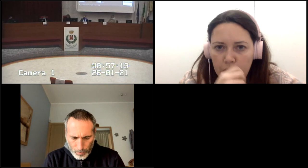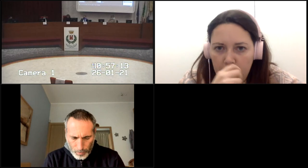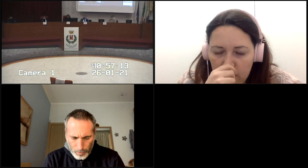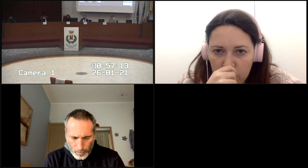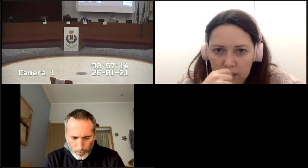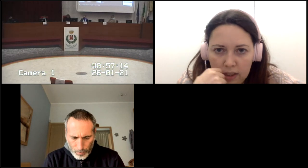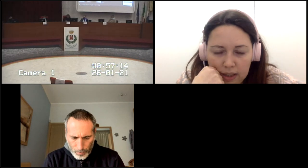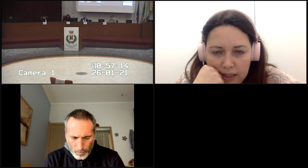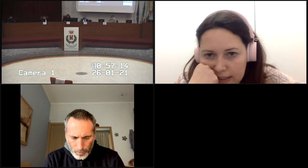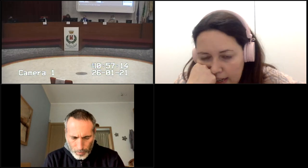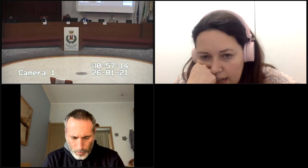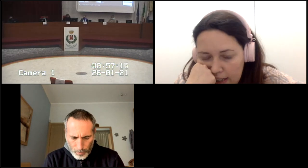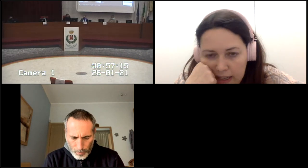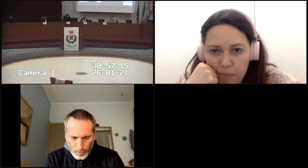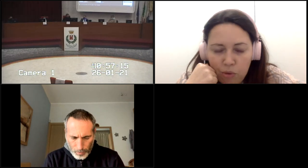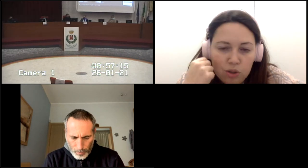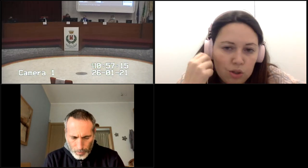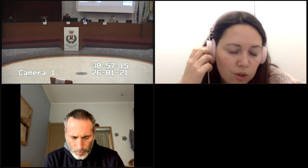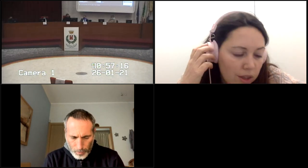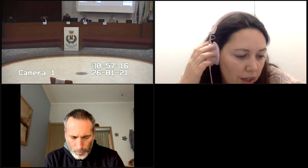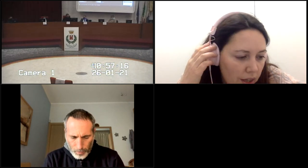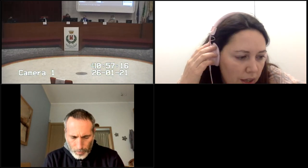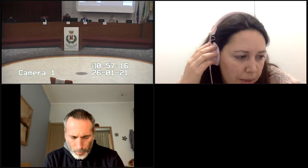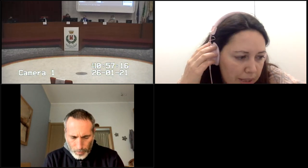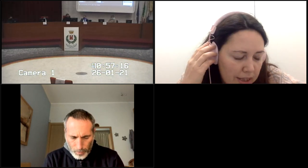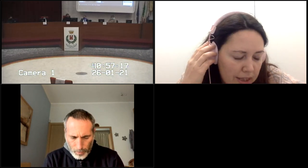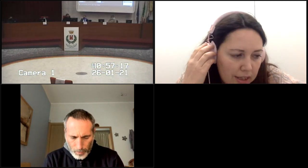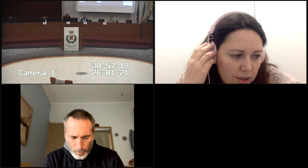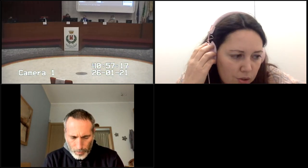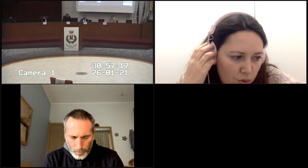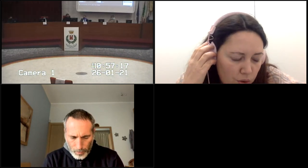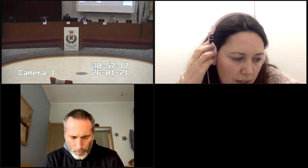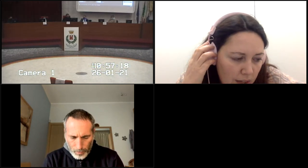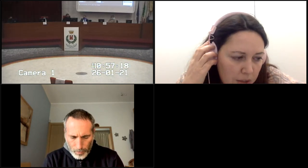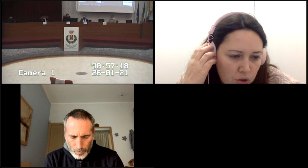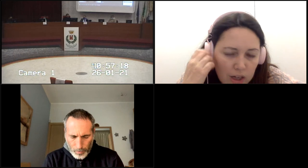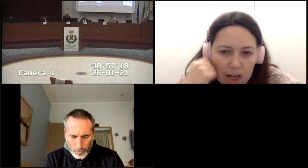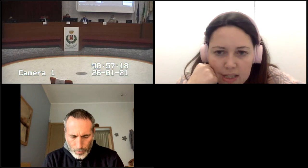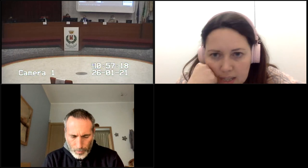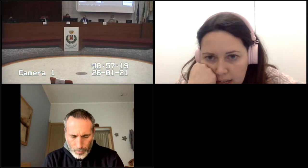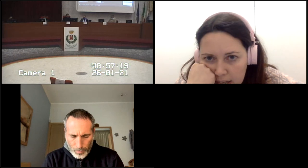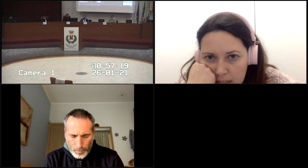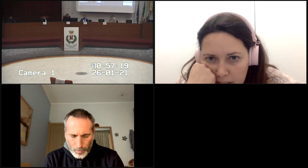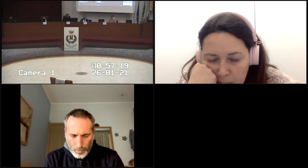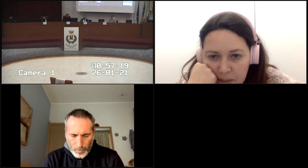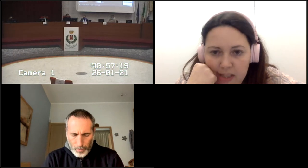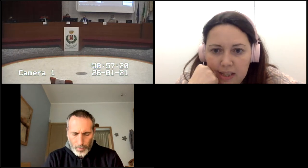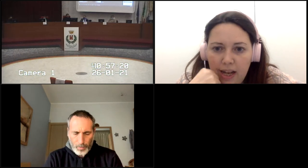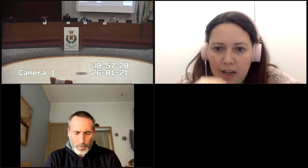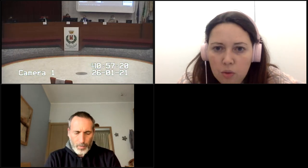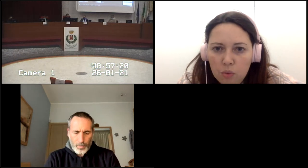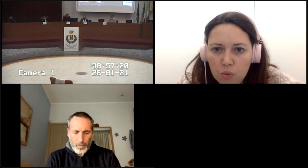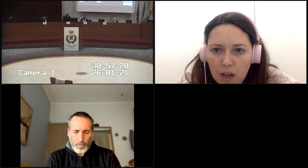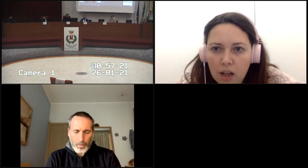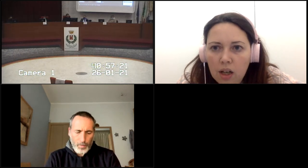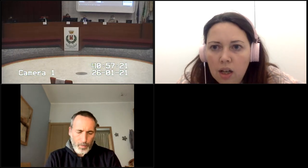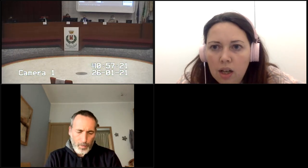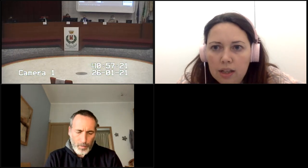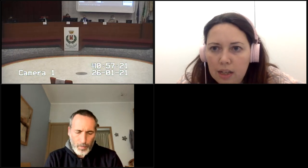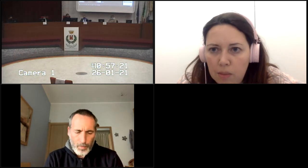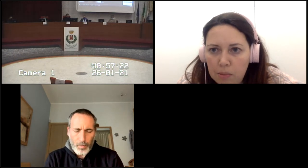si è scelto di ritirare la mozione presentata solo dalla maggioranza e di ripresentarne